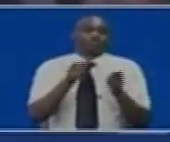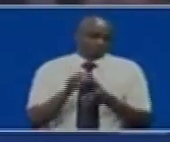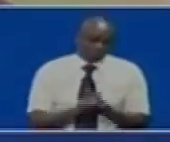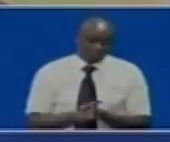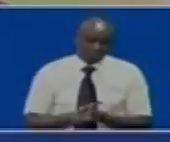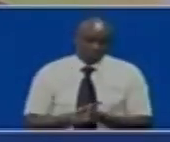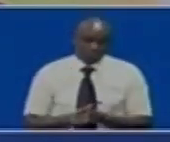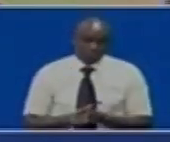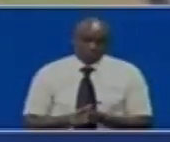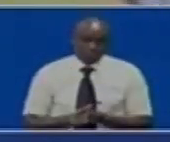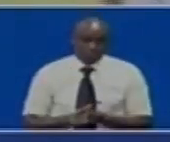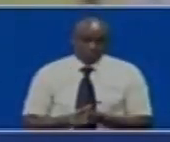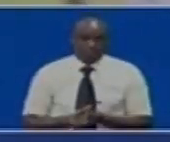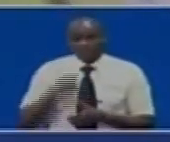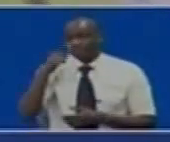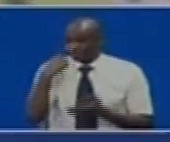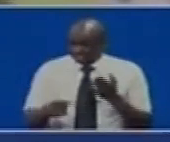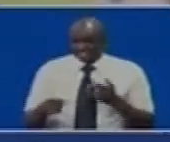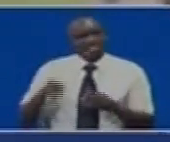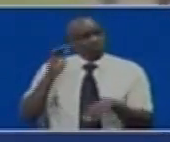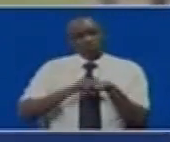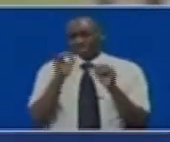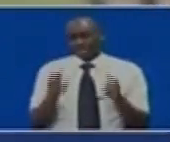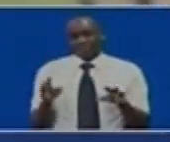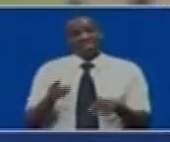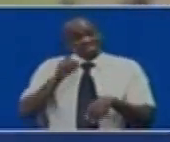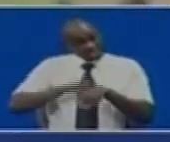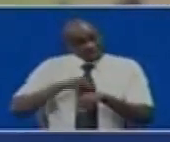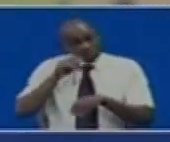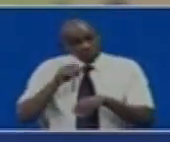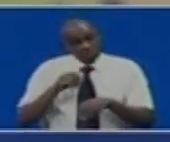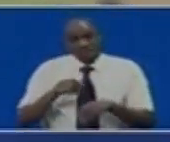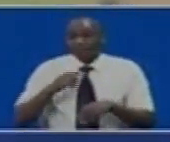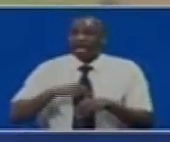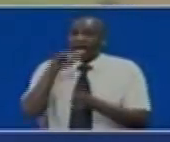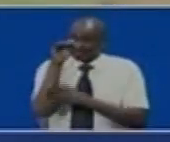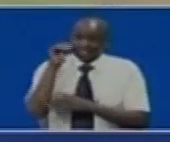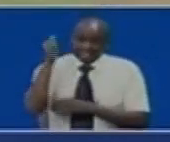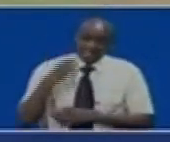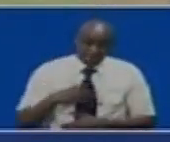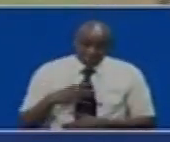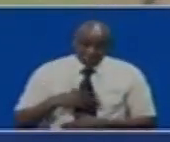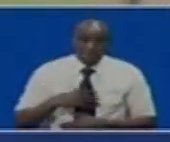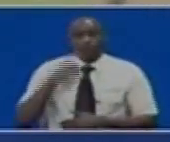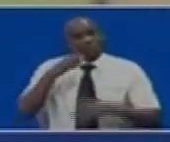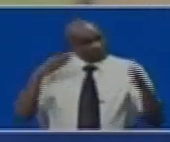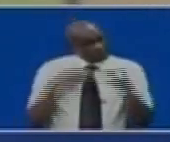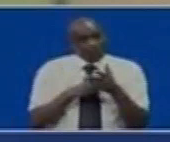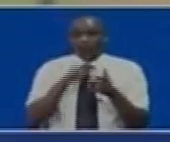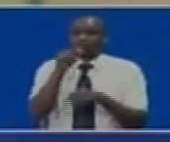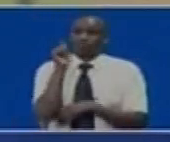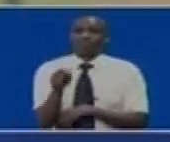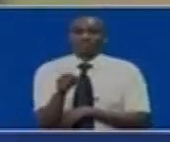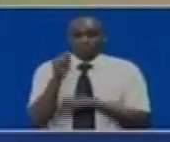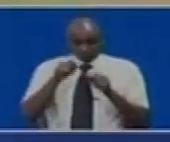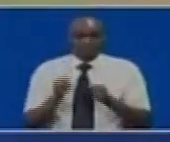manipulation. Amesema tujitoe, si vizuri na si wakati mzuri. Naomba sisi wa Kenya tupinge mambo kama hayo na